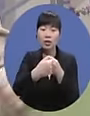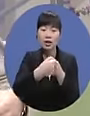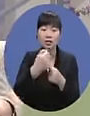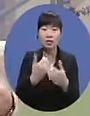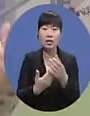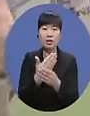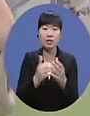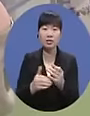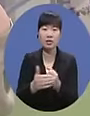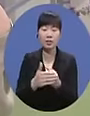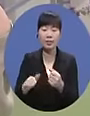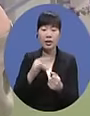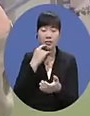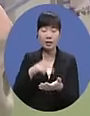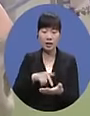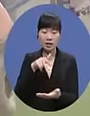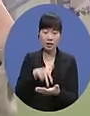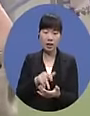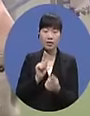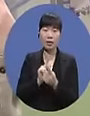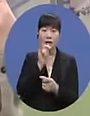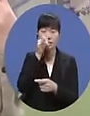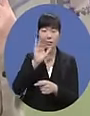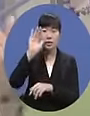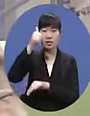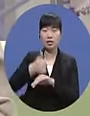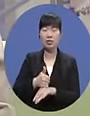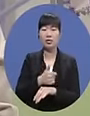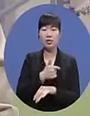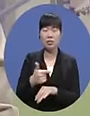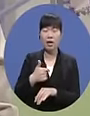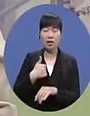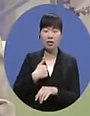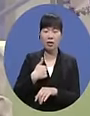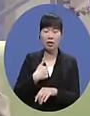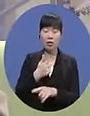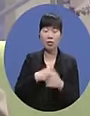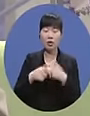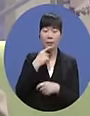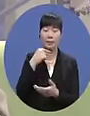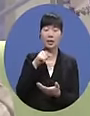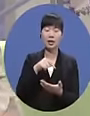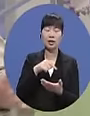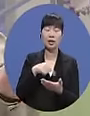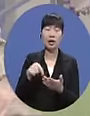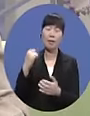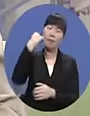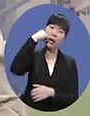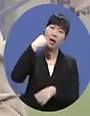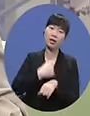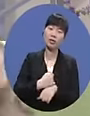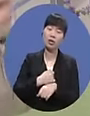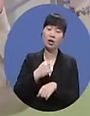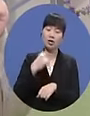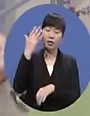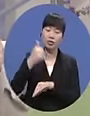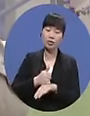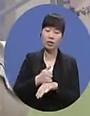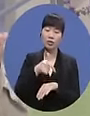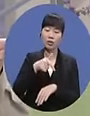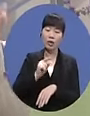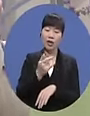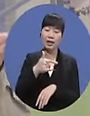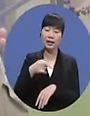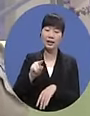일어나기 때문에 사실은 피해자임에도 불구하고 나중에는 굉장히 궁지에 몰릴 수가 있고 네. 나중에 본인이 가해자가 돼 있어요.